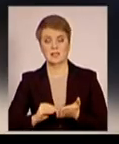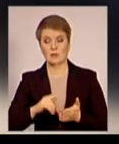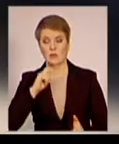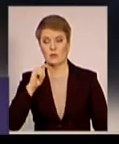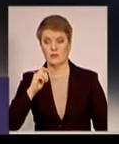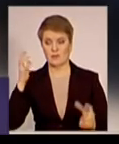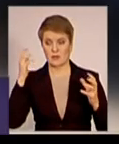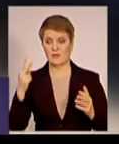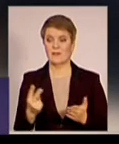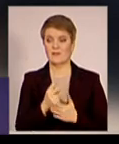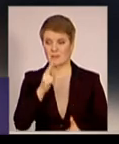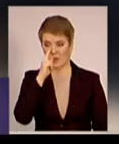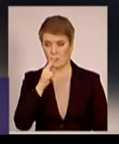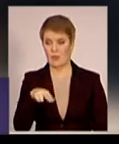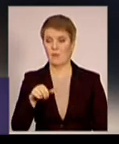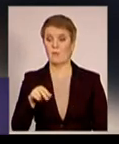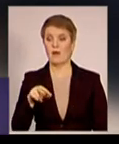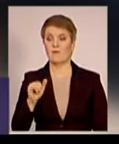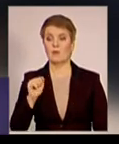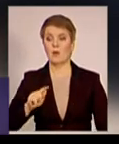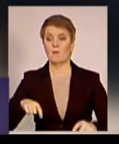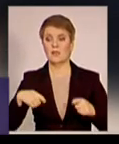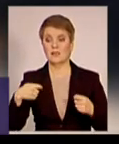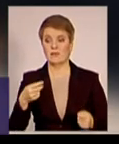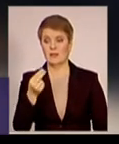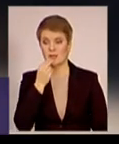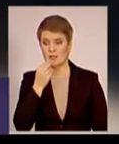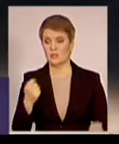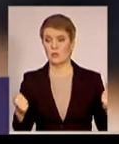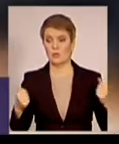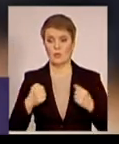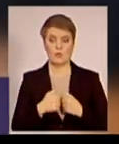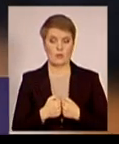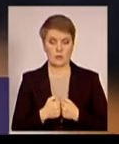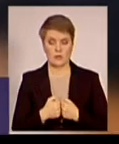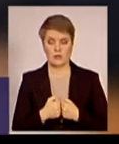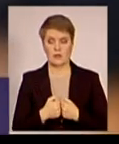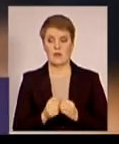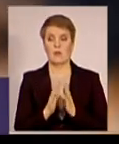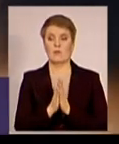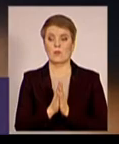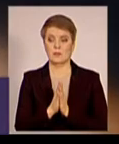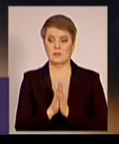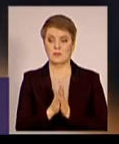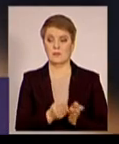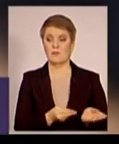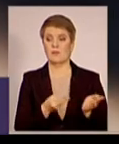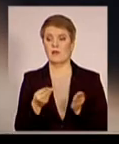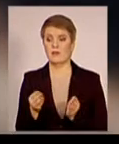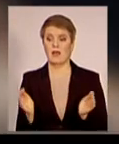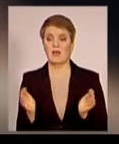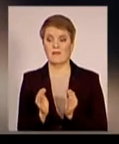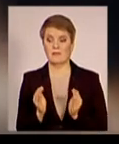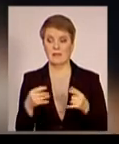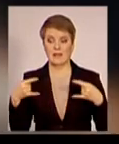Двічі на місяць Павлові можна передавати їжу, можна передавати одяг. Павло просив, аби передали йому